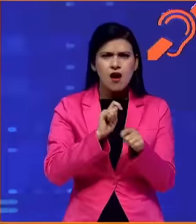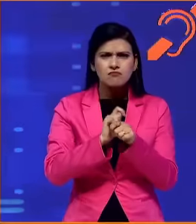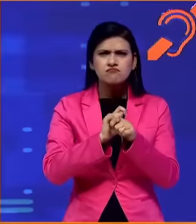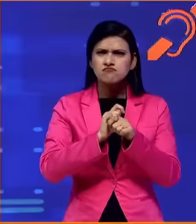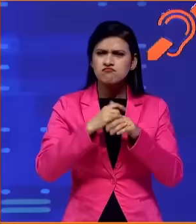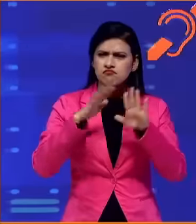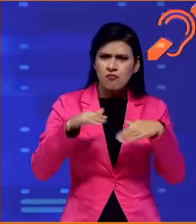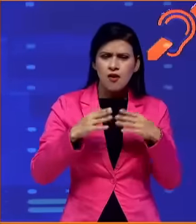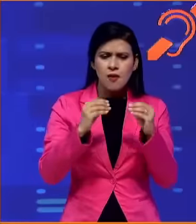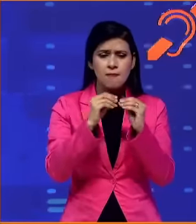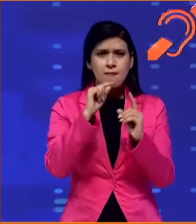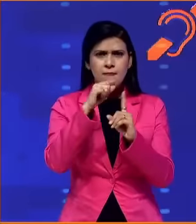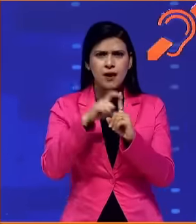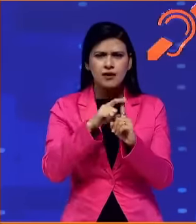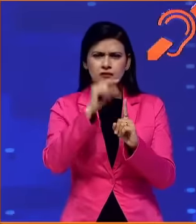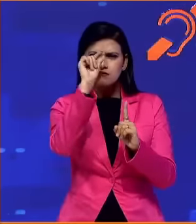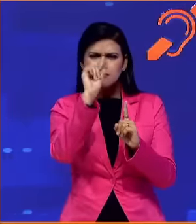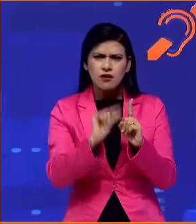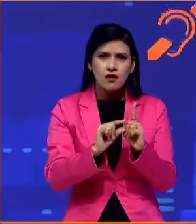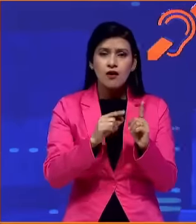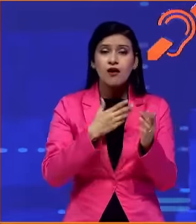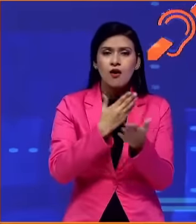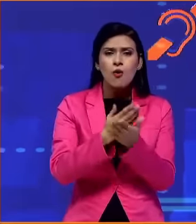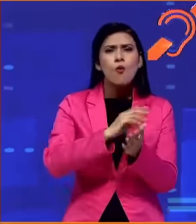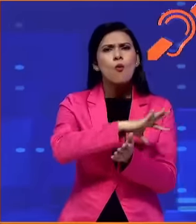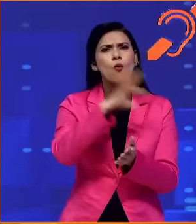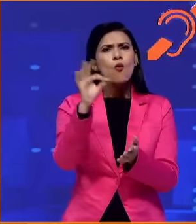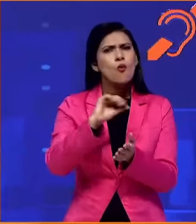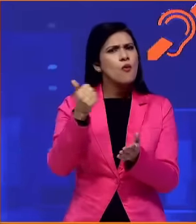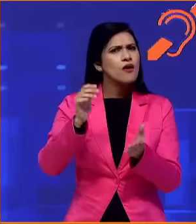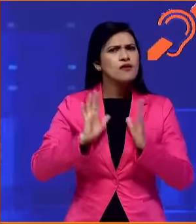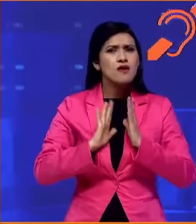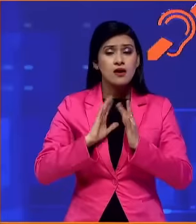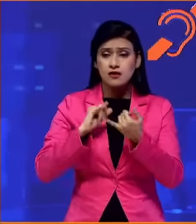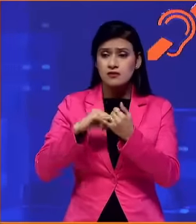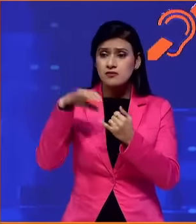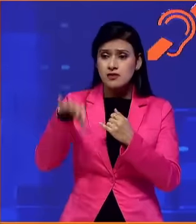उसकेसाथकुछभीगलतनहींहै।